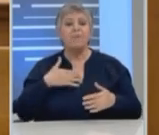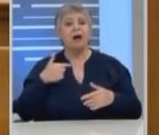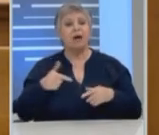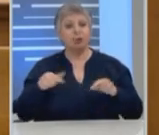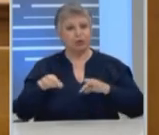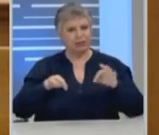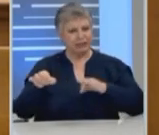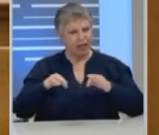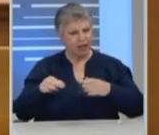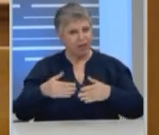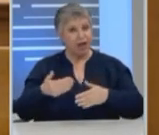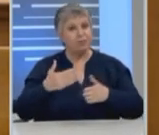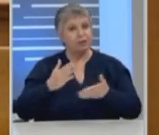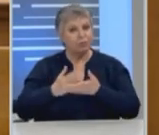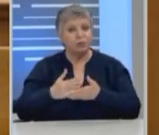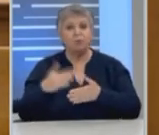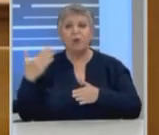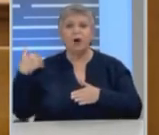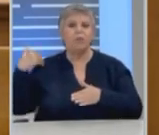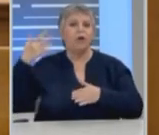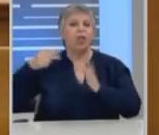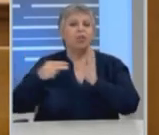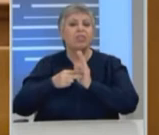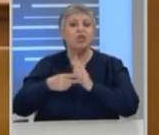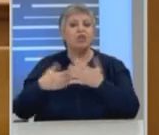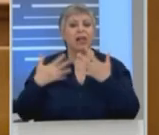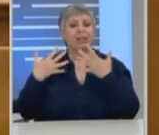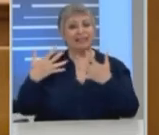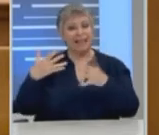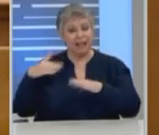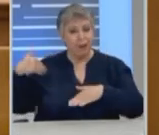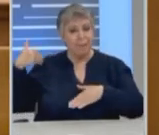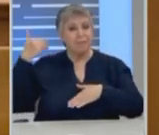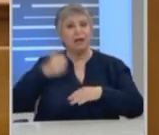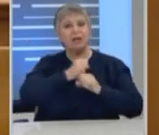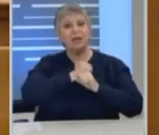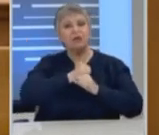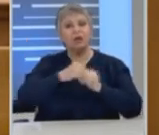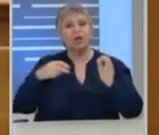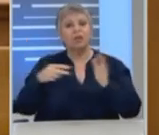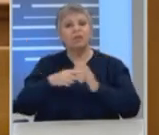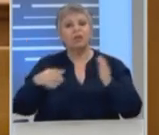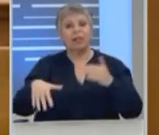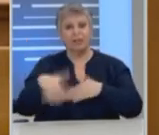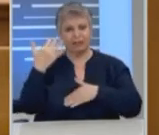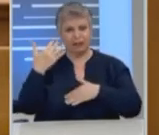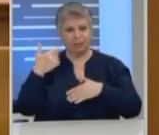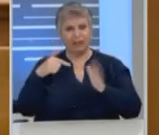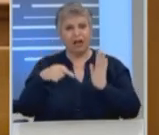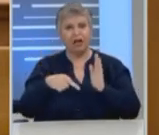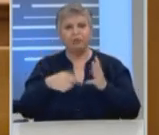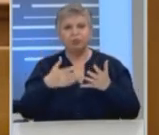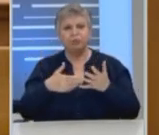έχετε φέρει εσείς όσο κυβερνούσατε από το 10 ως το Δεκέμβρη του 2015, το Γενάρη του 2015, σήμερα δεν θα ήμασταν στο τέταρτο, θα ήμασταν